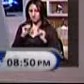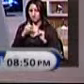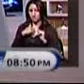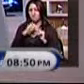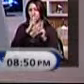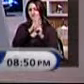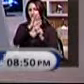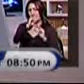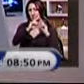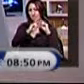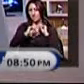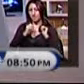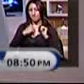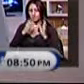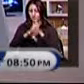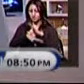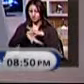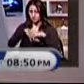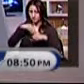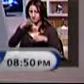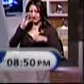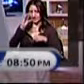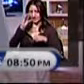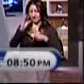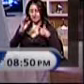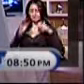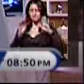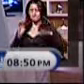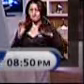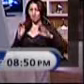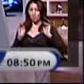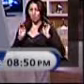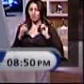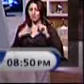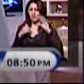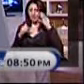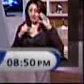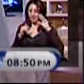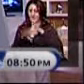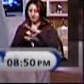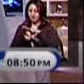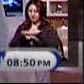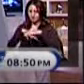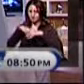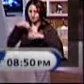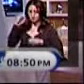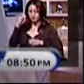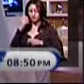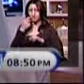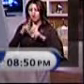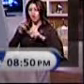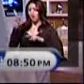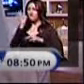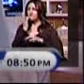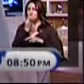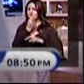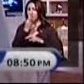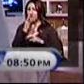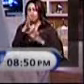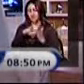لهذه المدرسة، بتقول والله انا الرواية موجودة وانا كاتب روائي، وحضرتك شفت فيلم مأخوذ عن الرواية ما